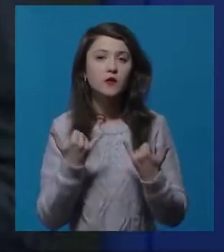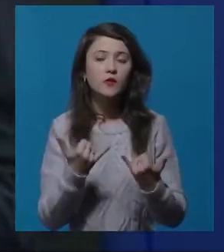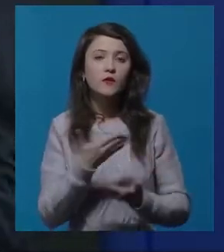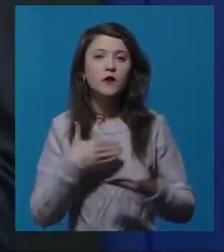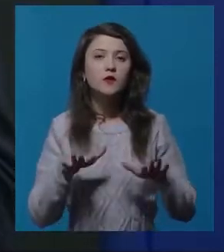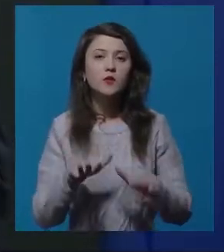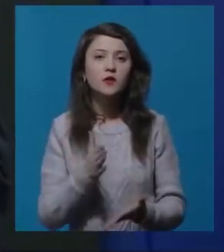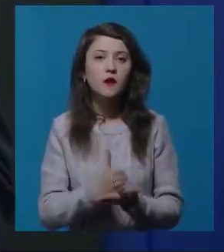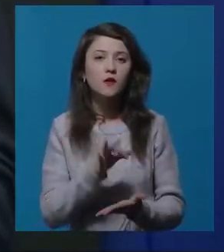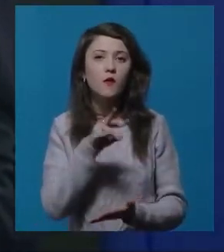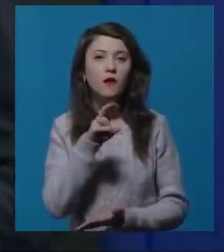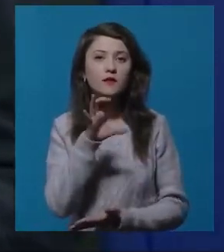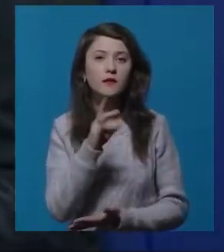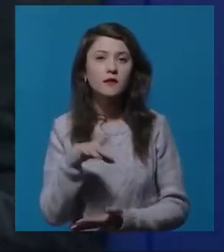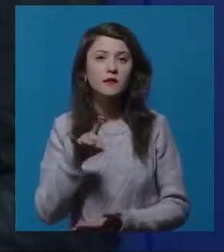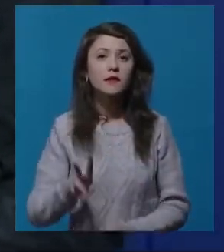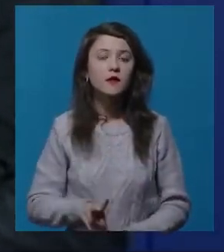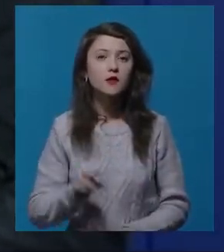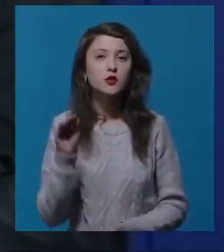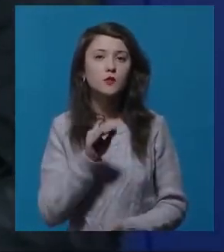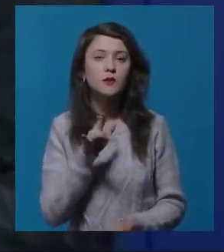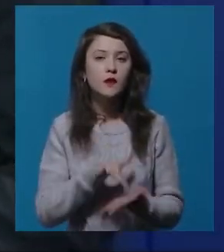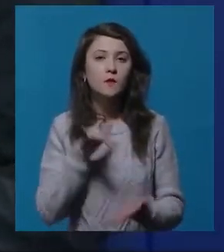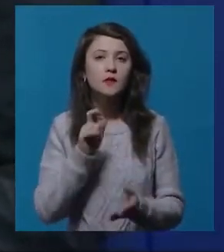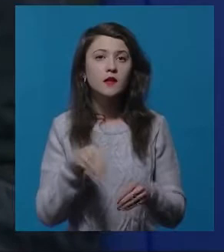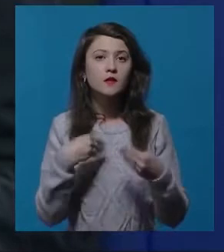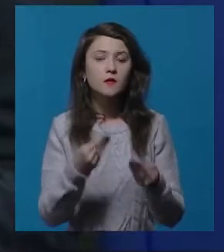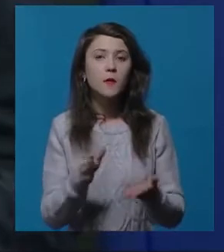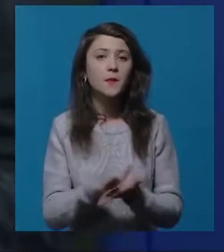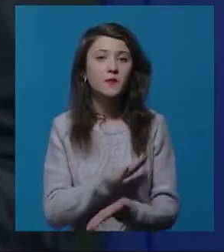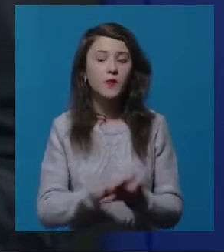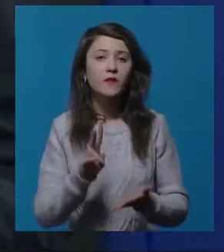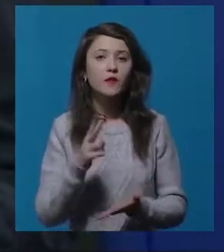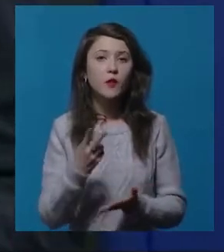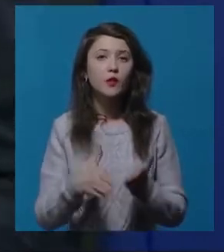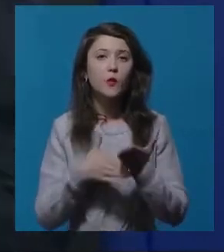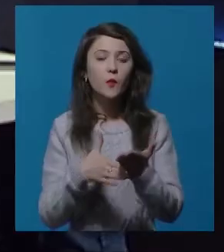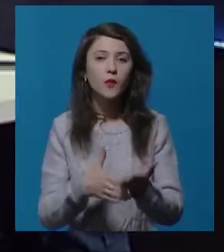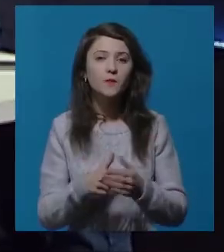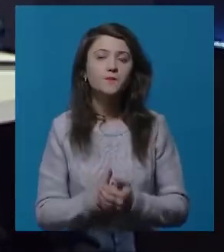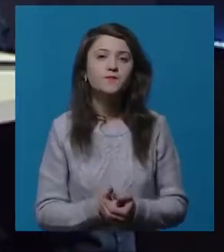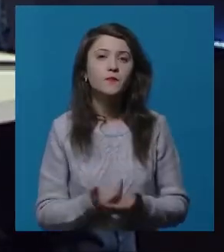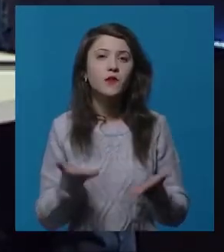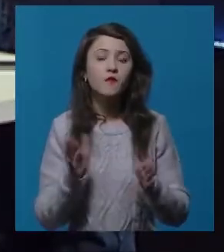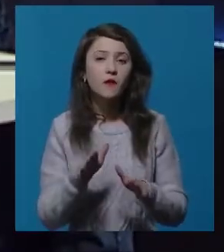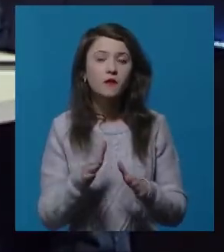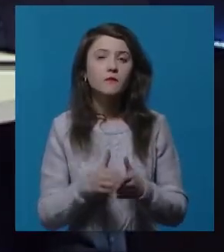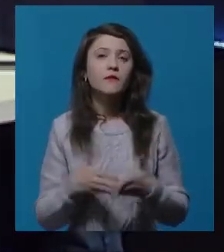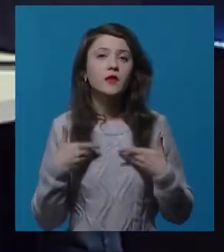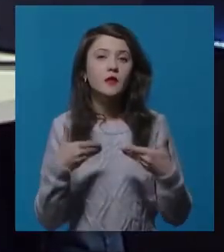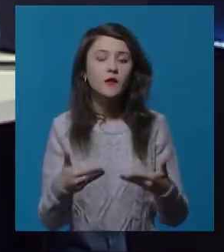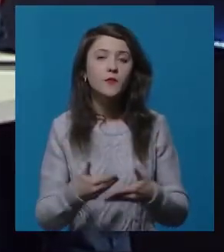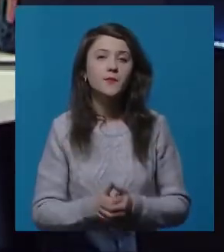студії знаходиться Олександр Коваль, директор Житомирського центру з надання безоплатної правової допомоги. Власне, вітаю, Олександр, та